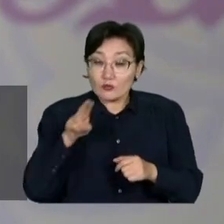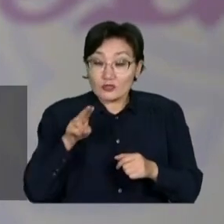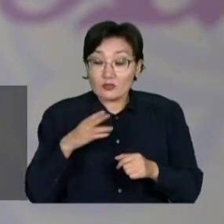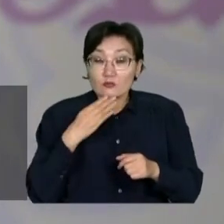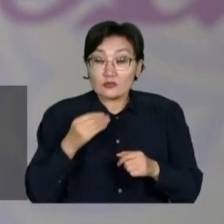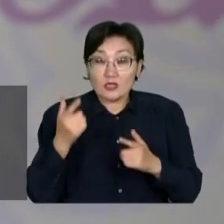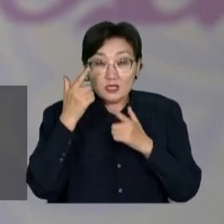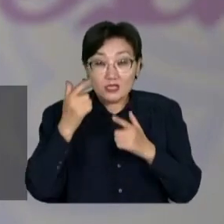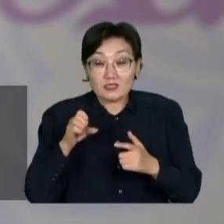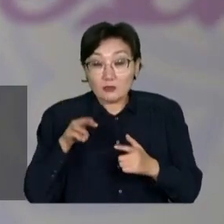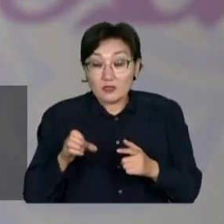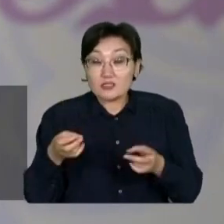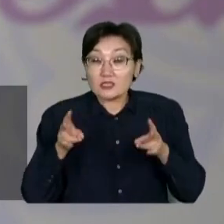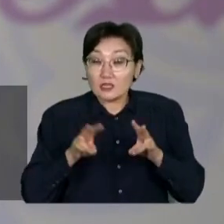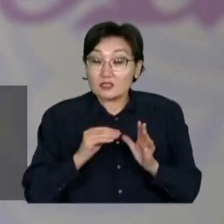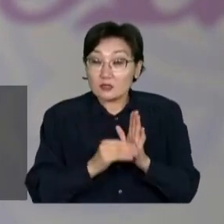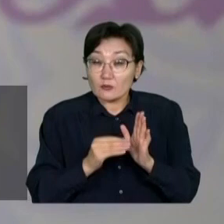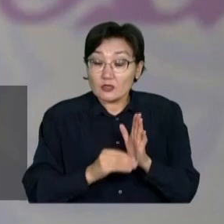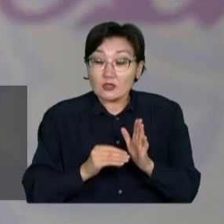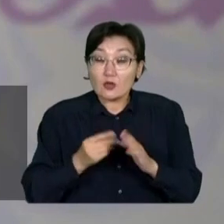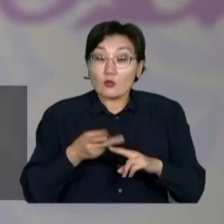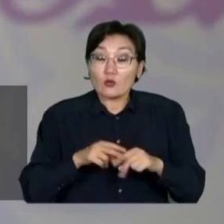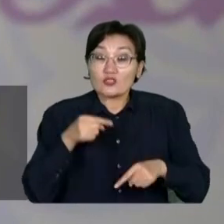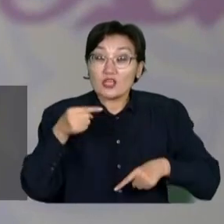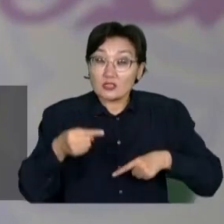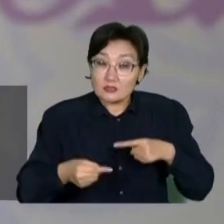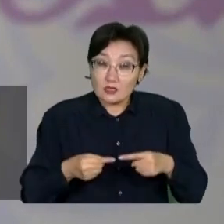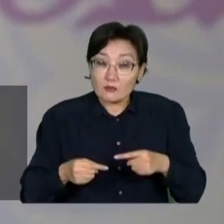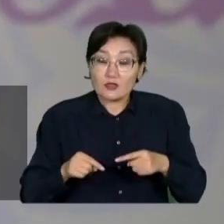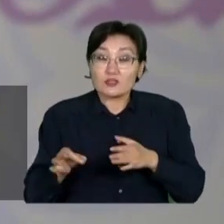өзінің хабарламасын қалдырады. Сол хабарлама арқылы біз дереу шара қолданамыз.